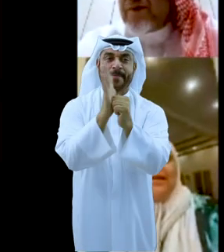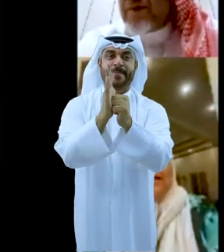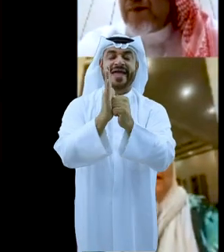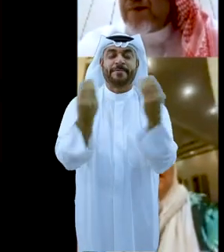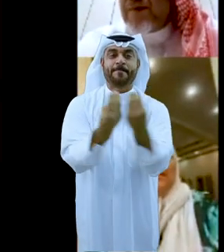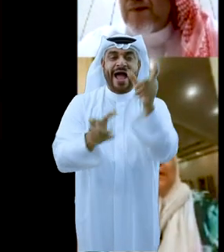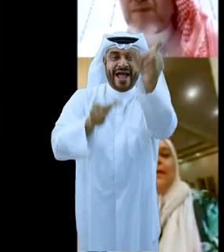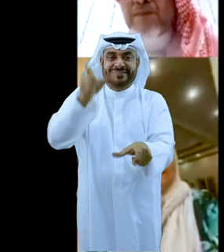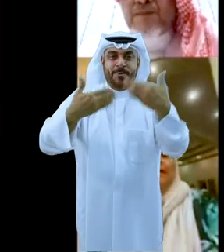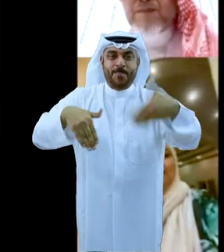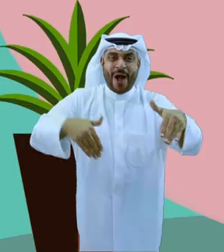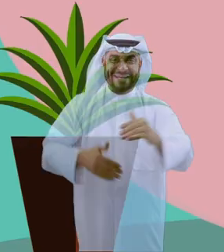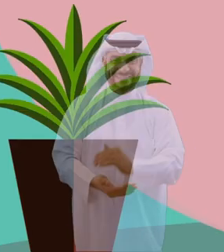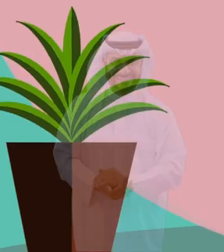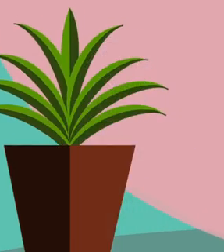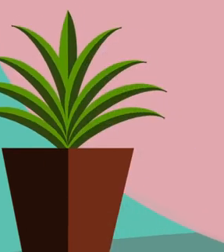كورونا.